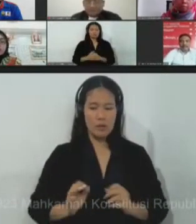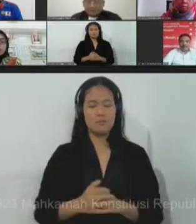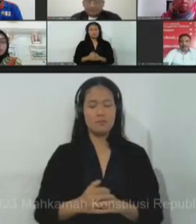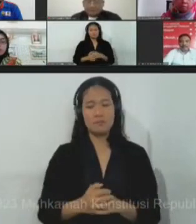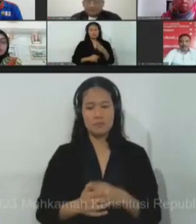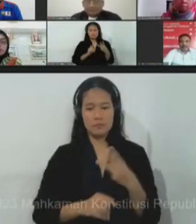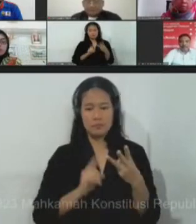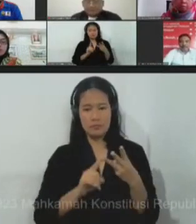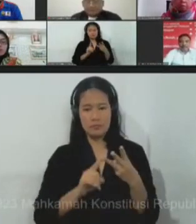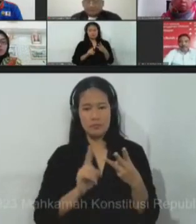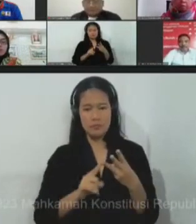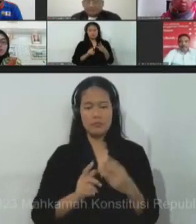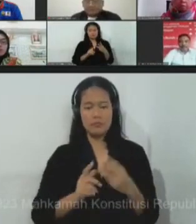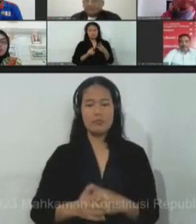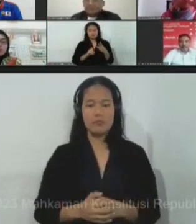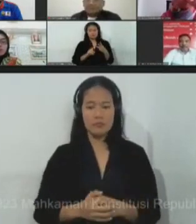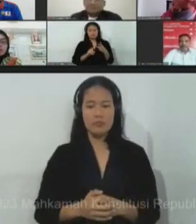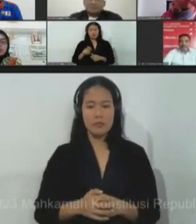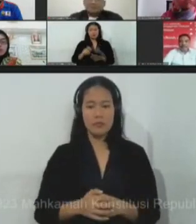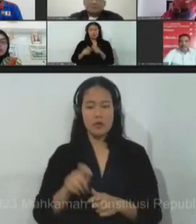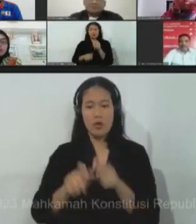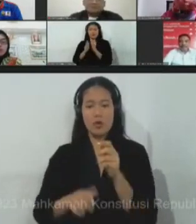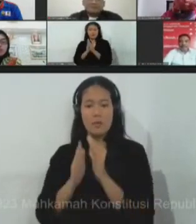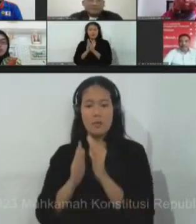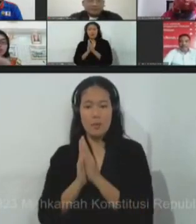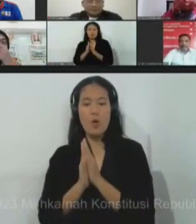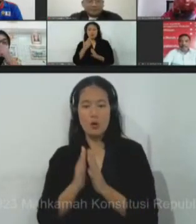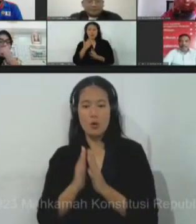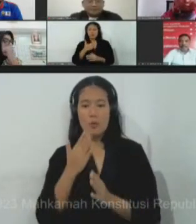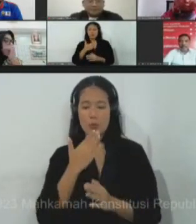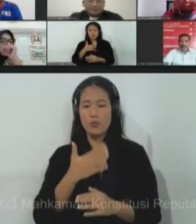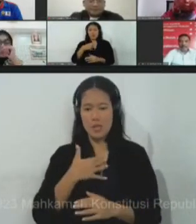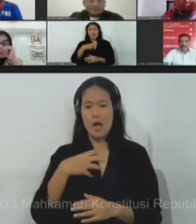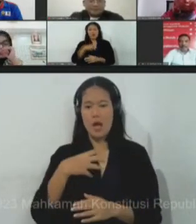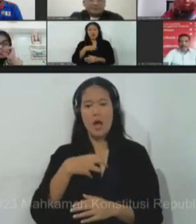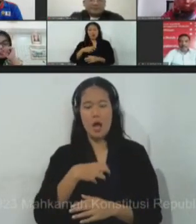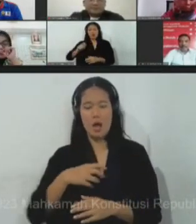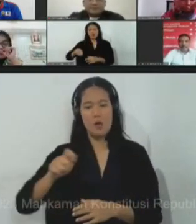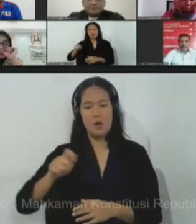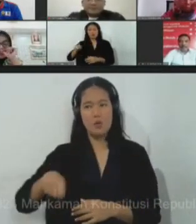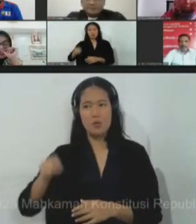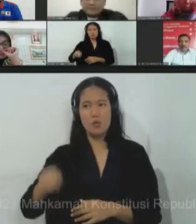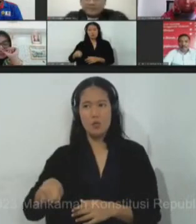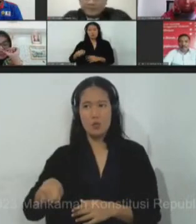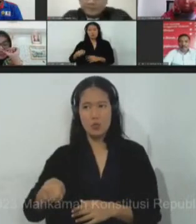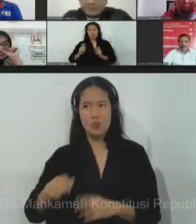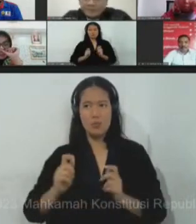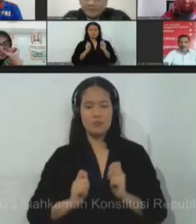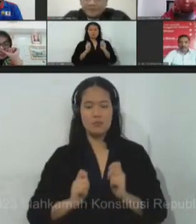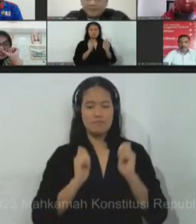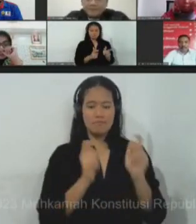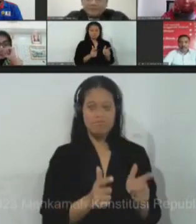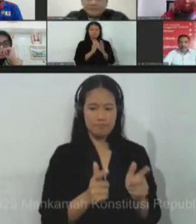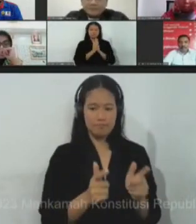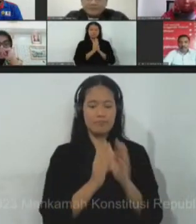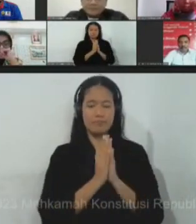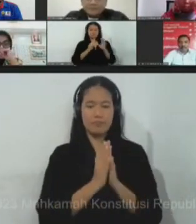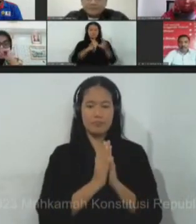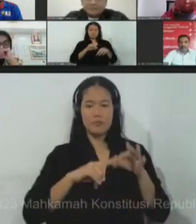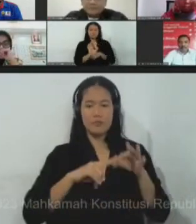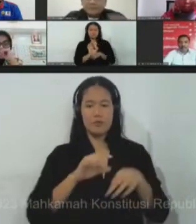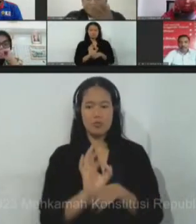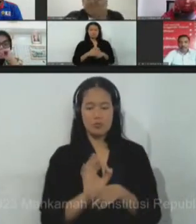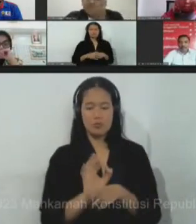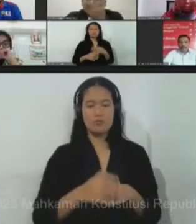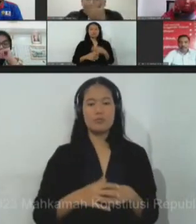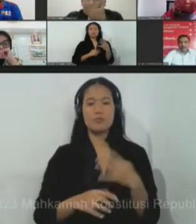pemohon memiliki kedudukan hukum untuk mengajukan permohonan ako EMP pokok permohonan